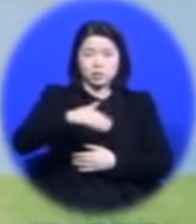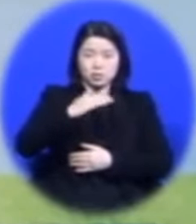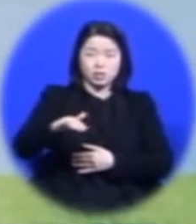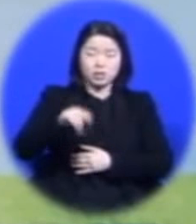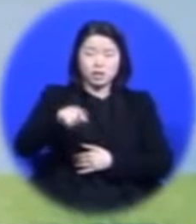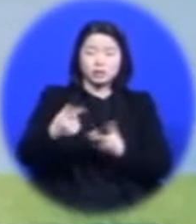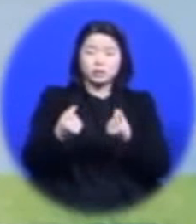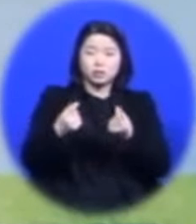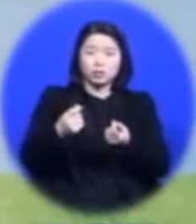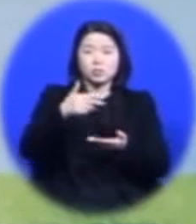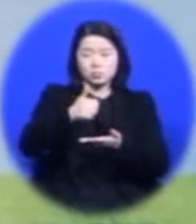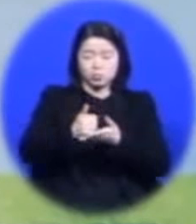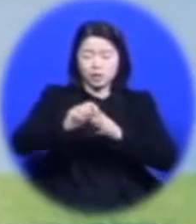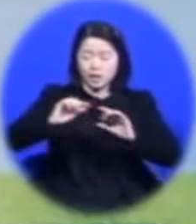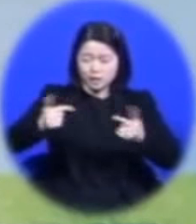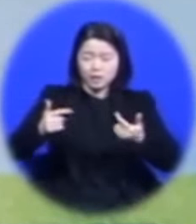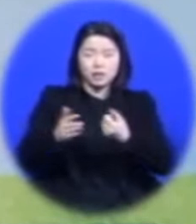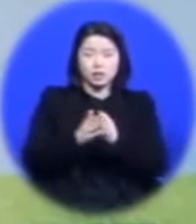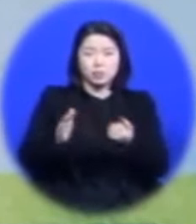그러신 분이